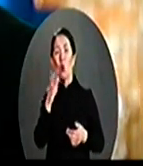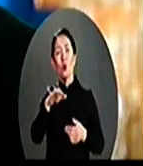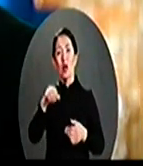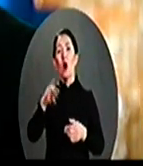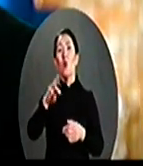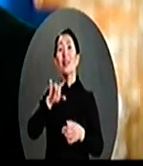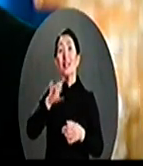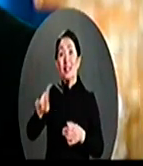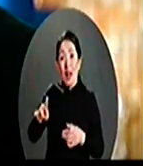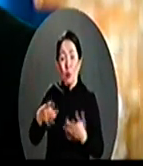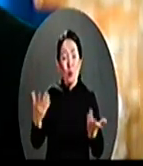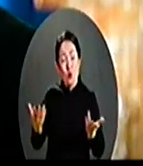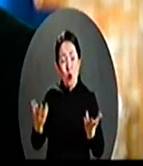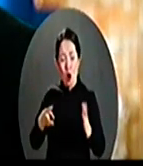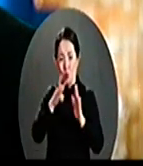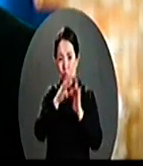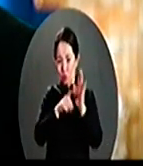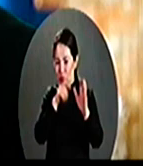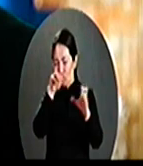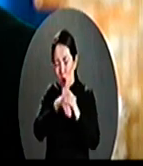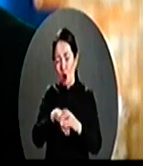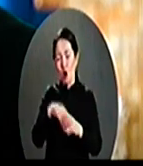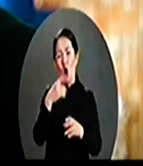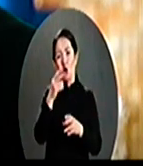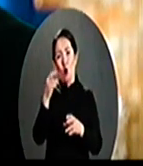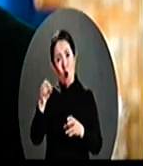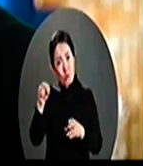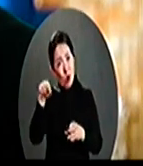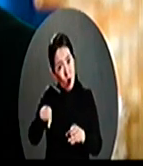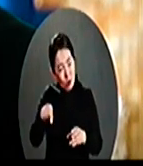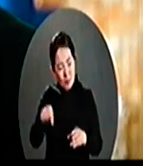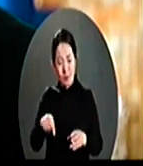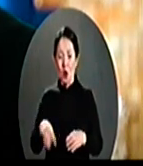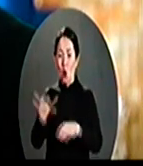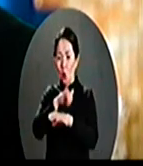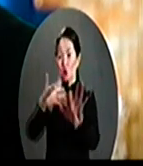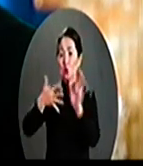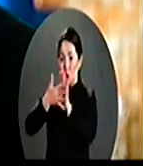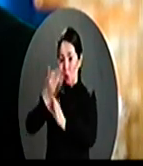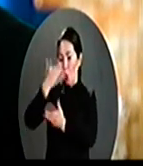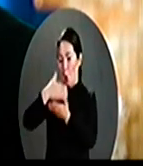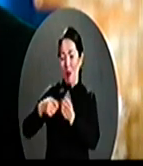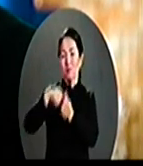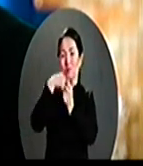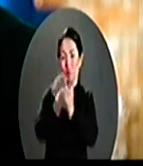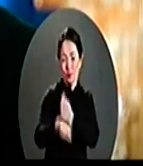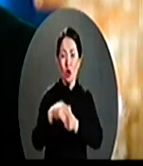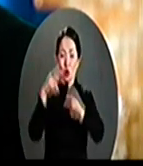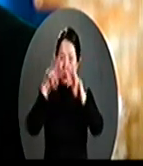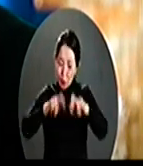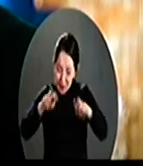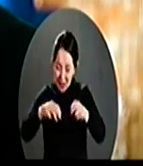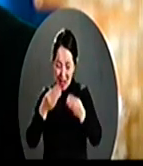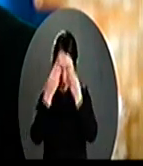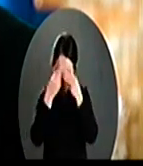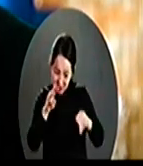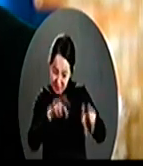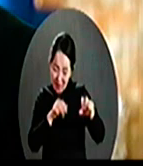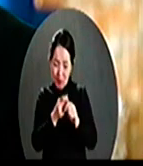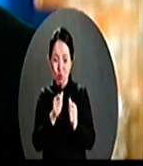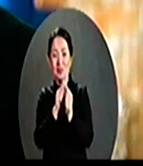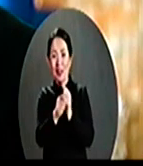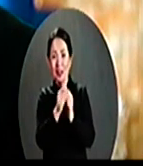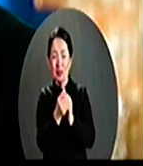л одоо энэ Монгол Ардын намын 20 оны сонгуулийн мөрийн хөтөлбөрт улсын төсвөөс энэ судалгаа